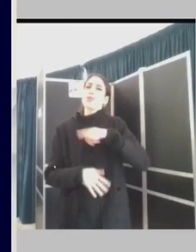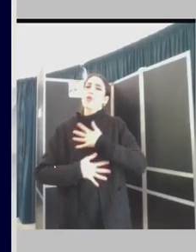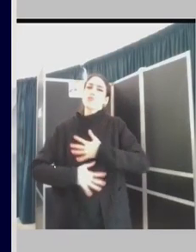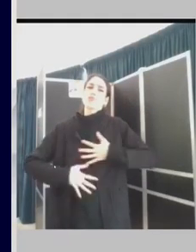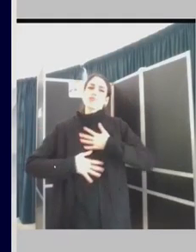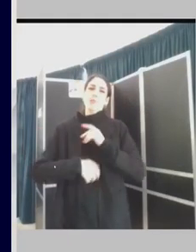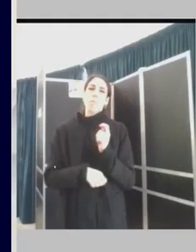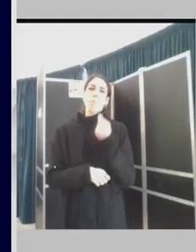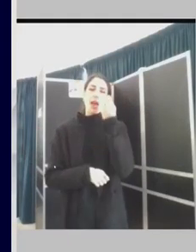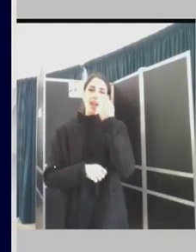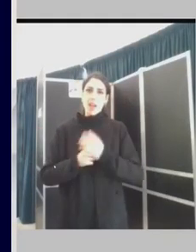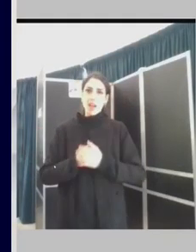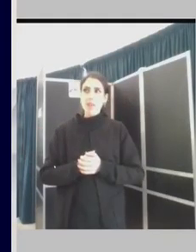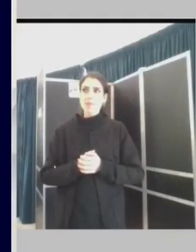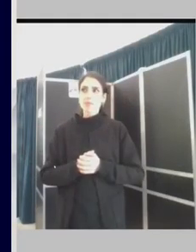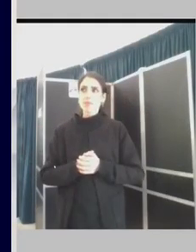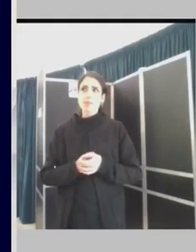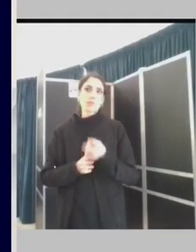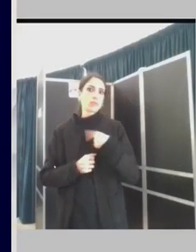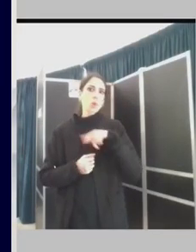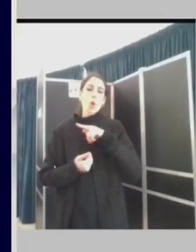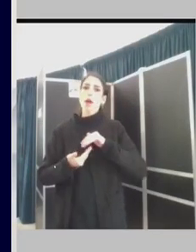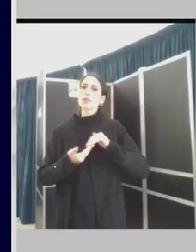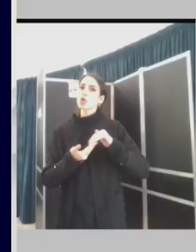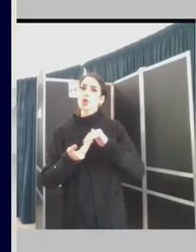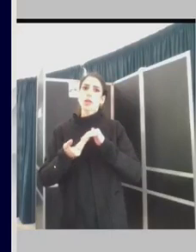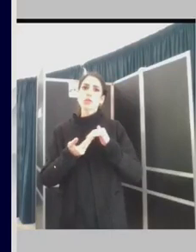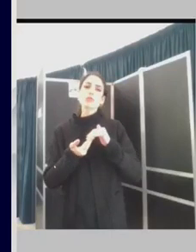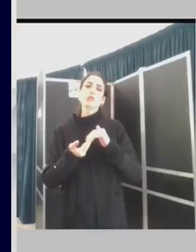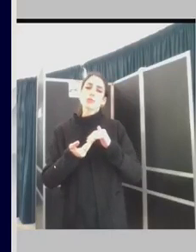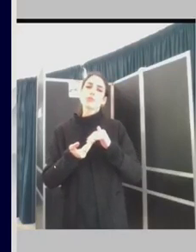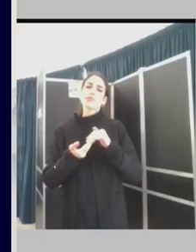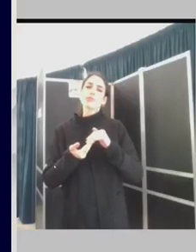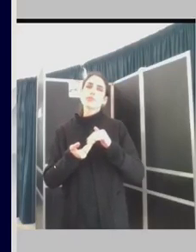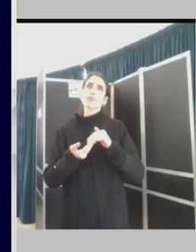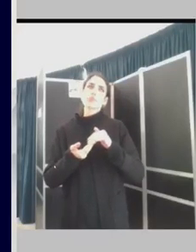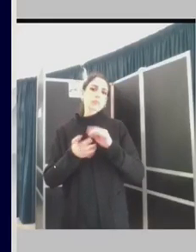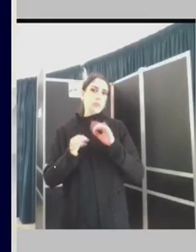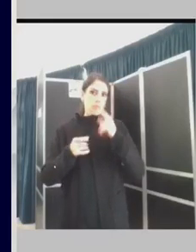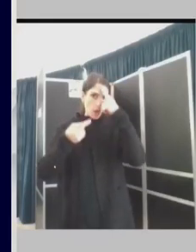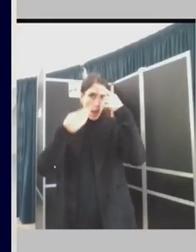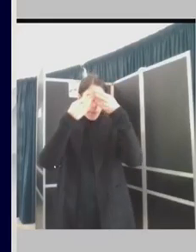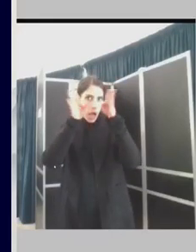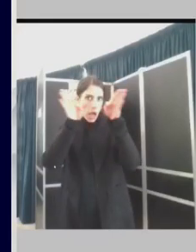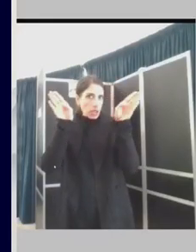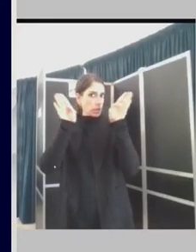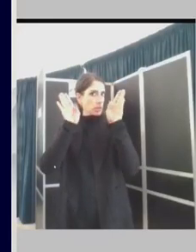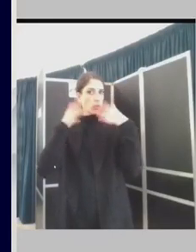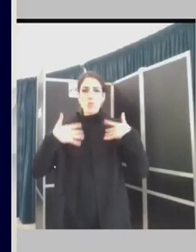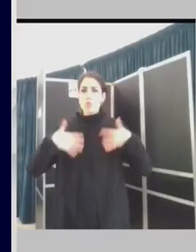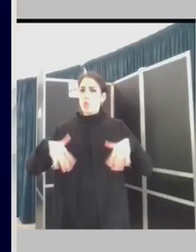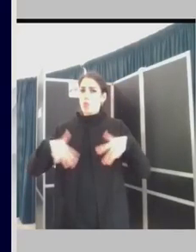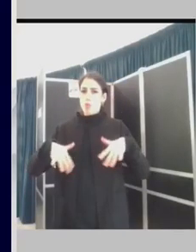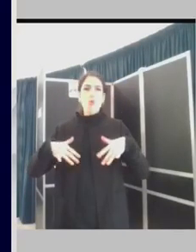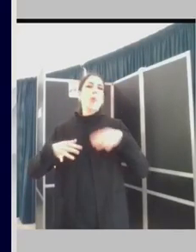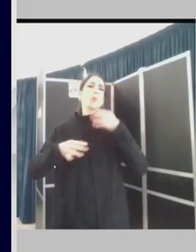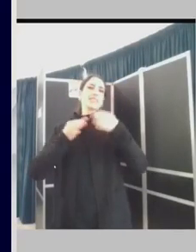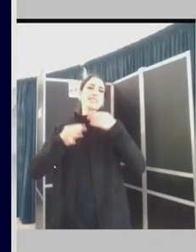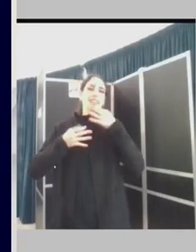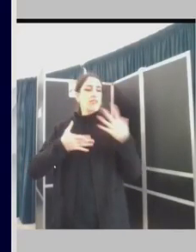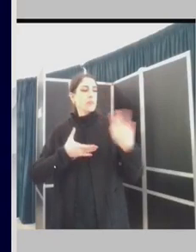questi obiettivi, e siamo aperti, come sempre, anche oggi, dove siamo per chiudere